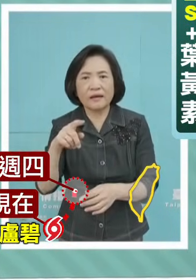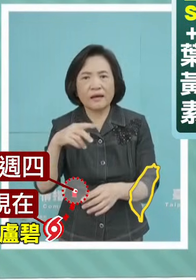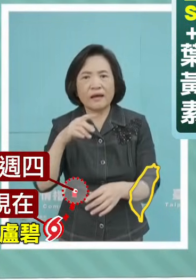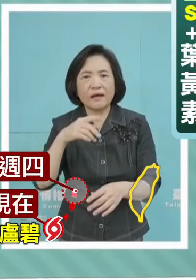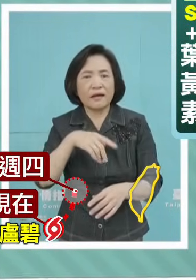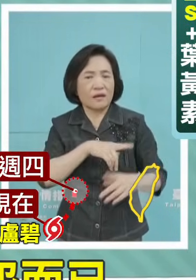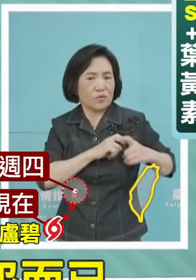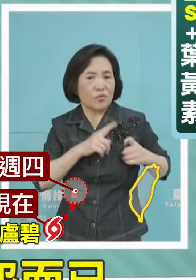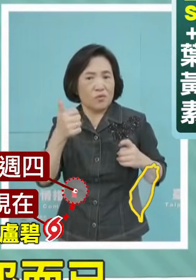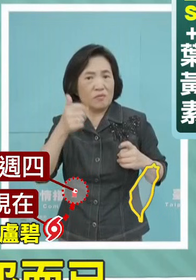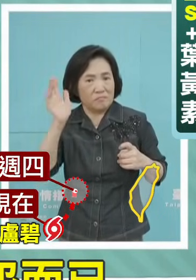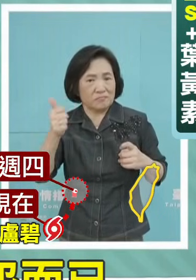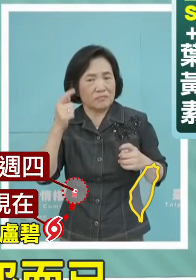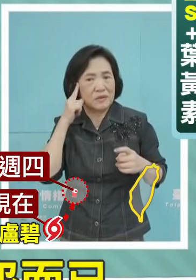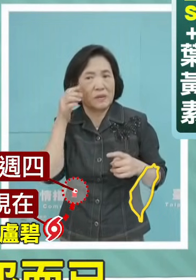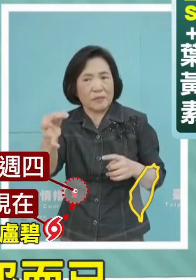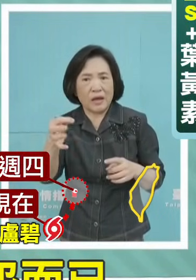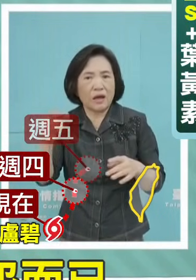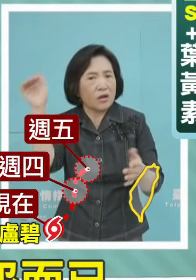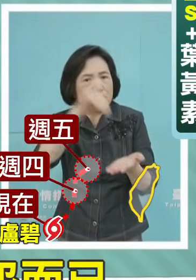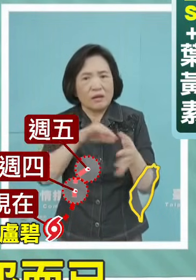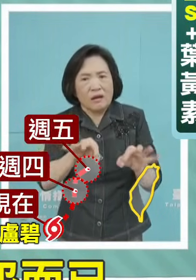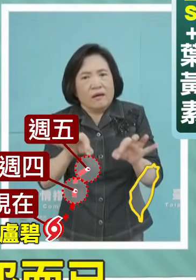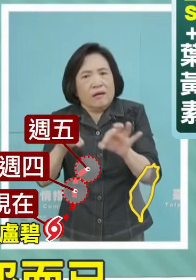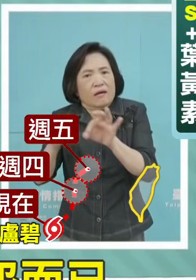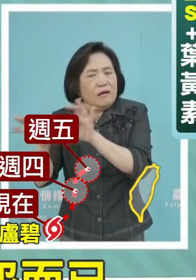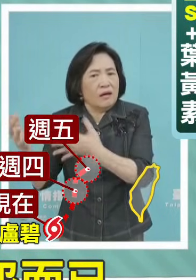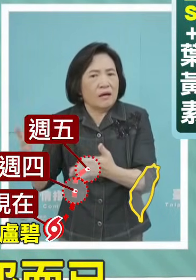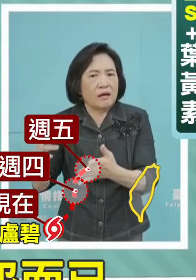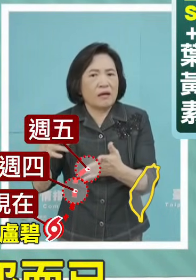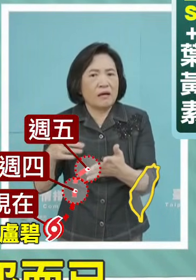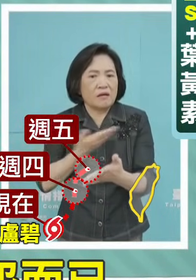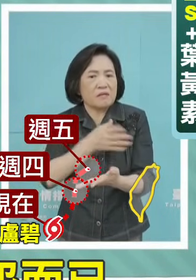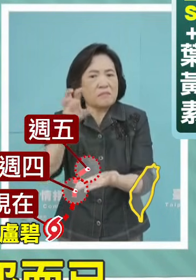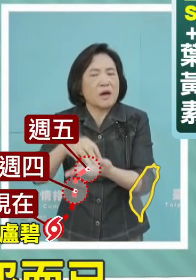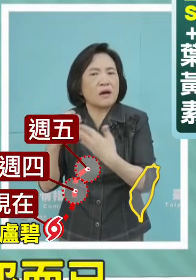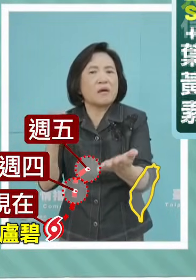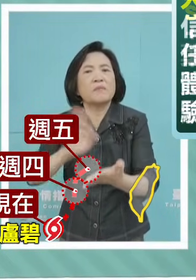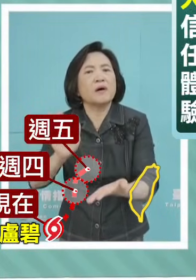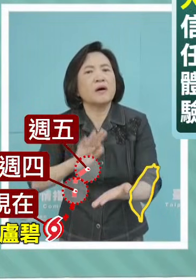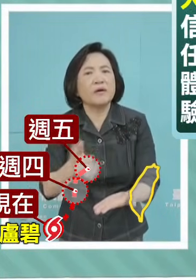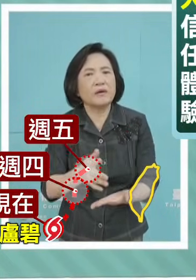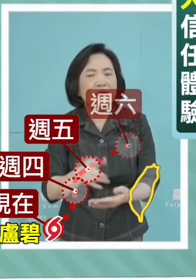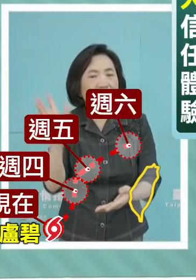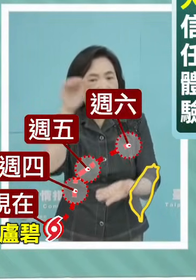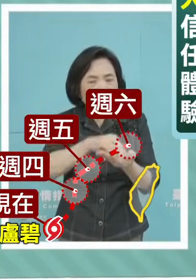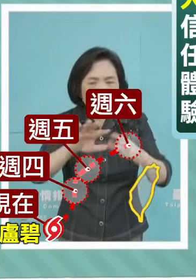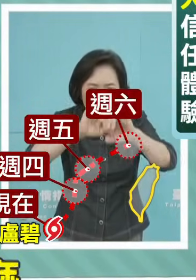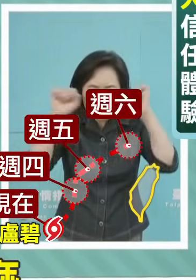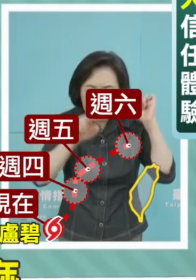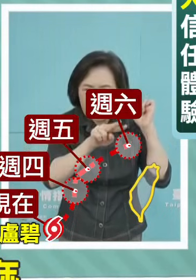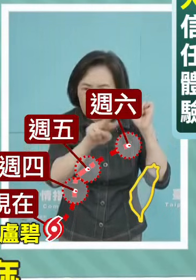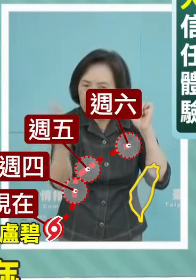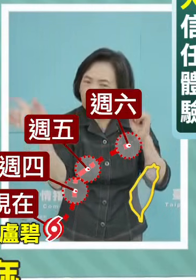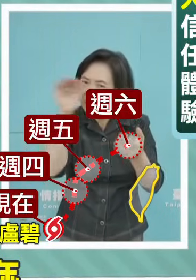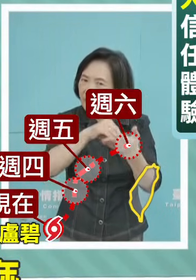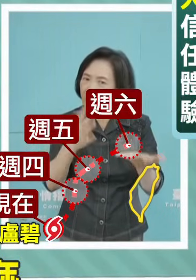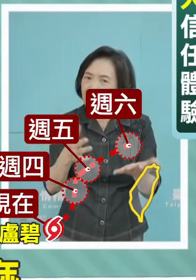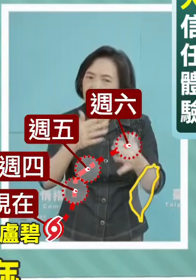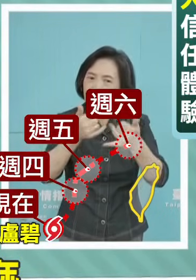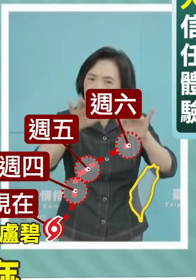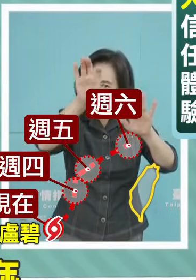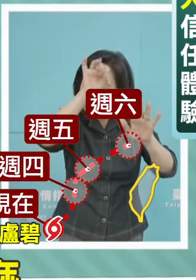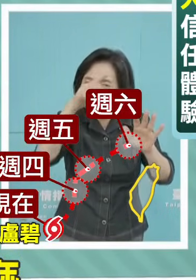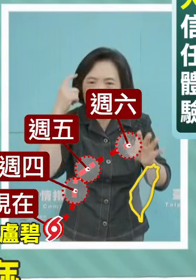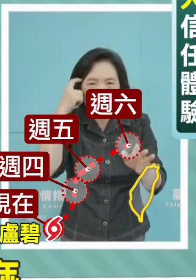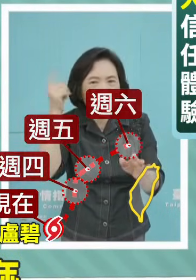哲，只是这种东西就是激起民怨而已。我真的是无法理解说到底民进党